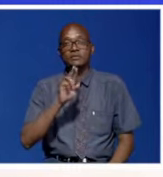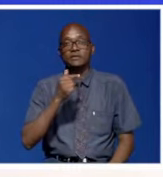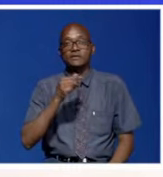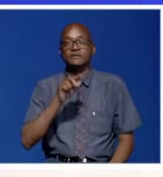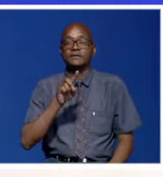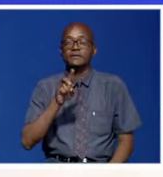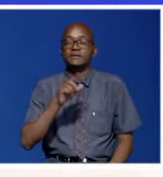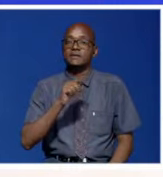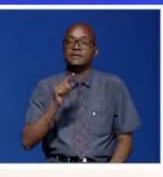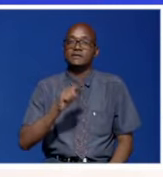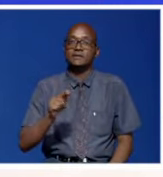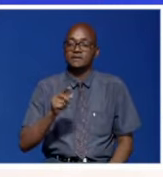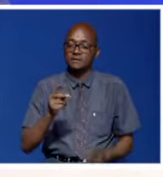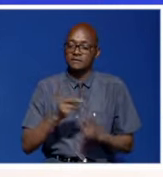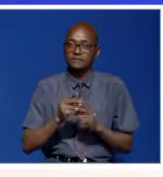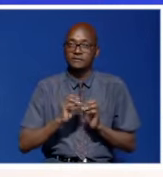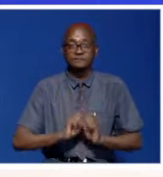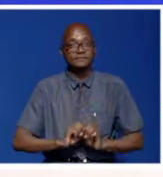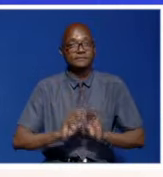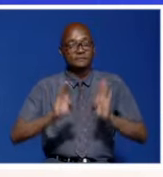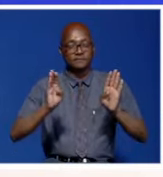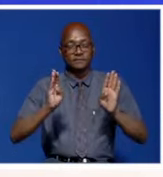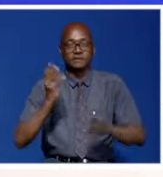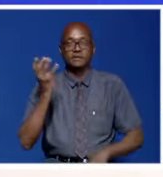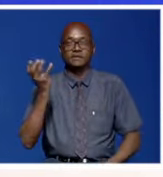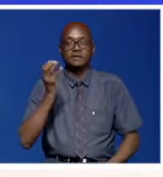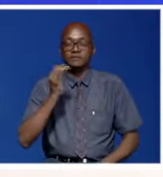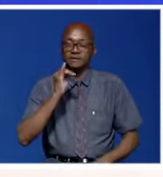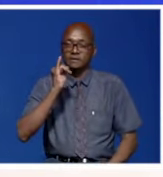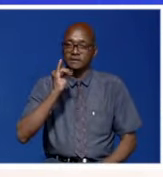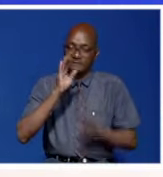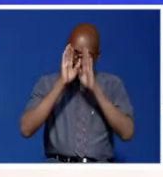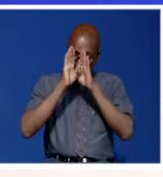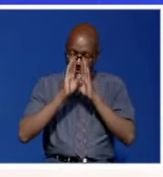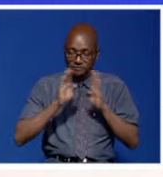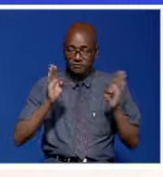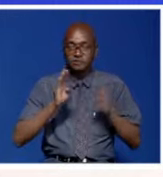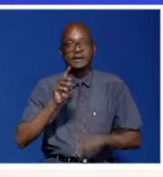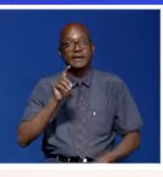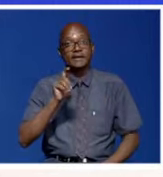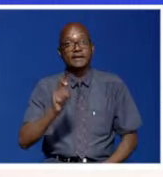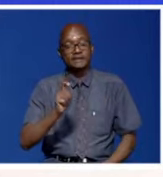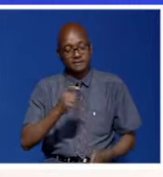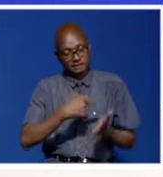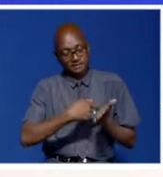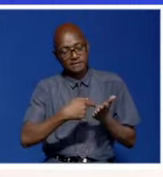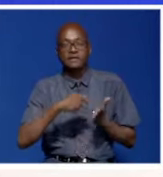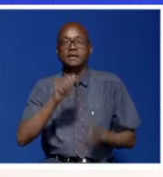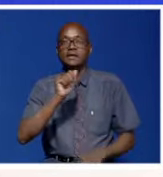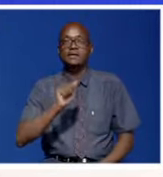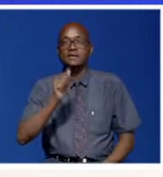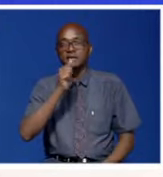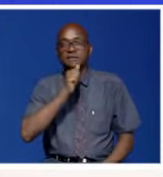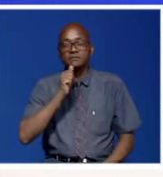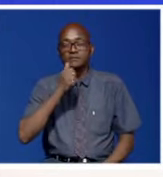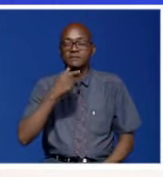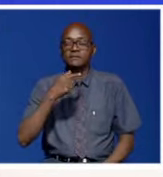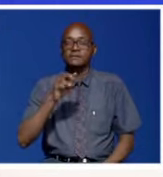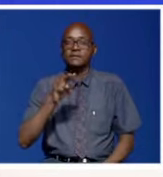Tanzania. Fuatilia pia kurasa zetu rasmi za mitandao ya kijamii, Instagram, Facebook na X, andika at